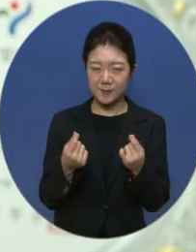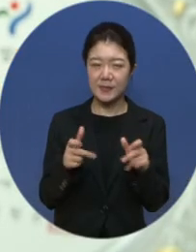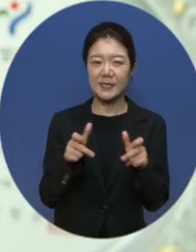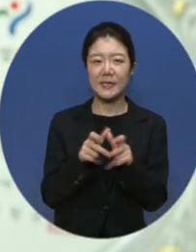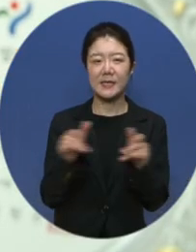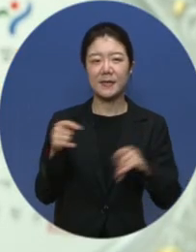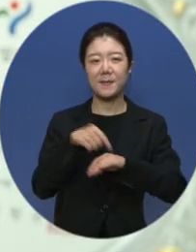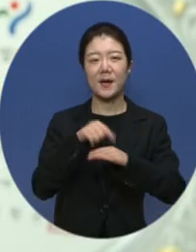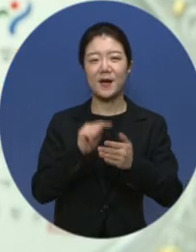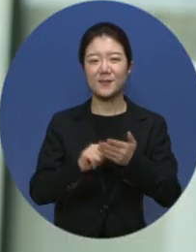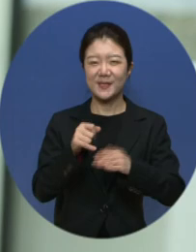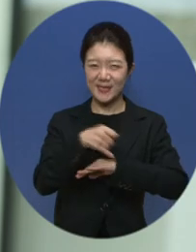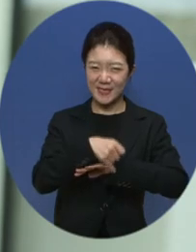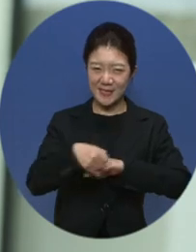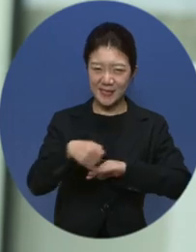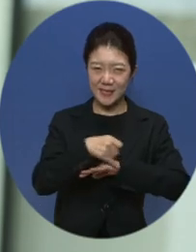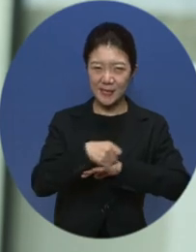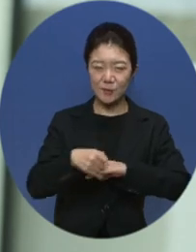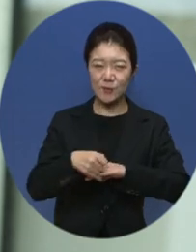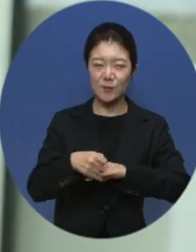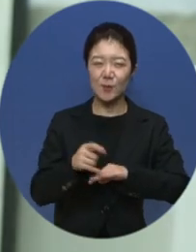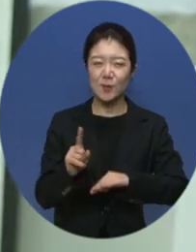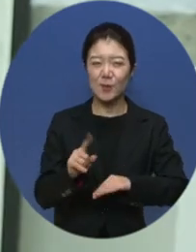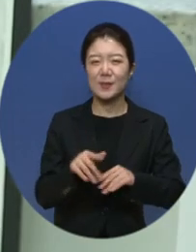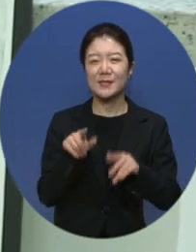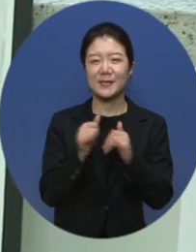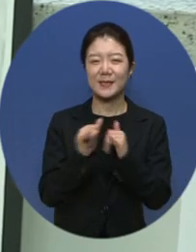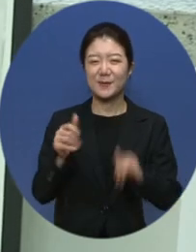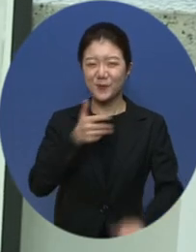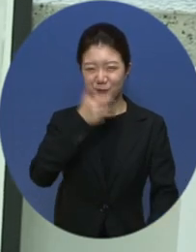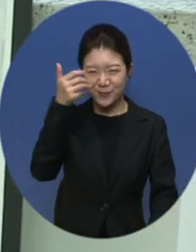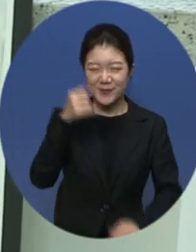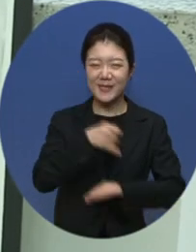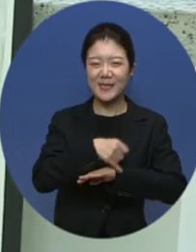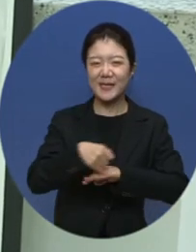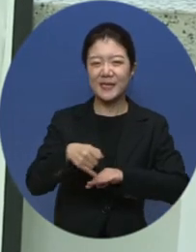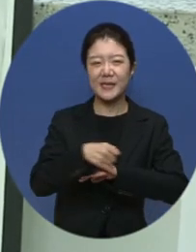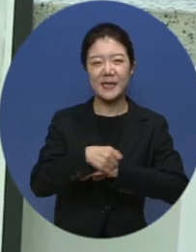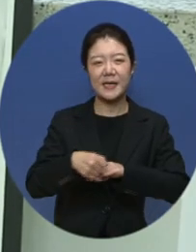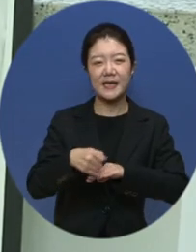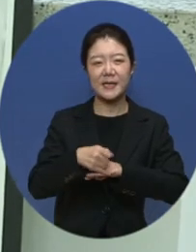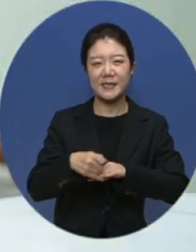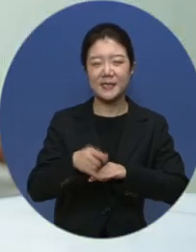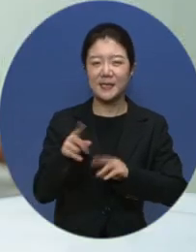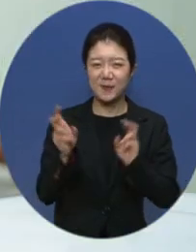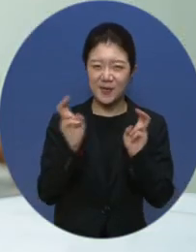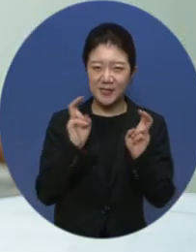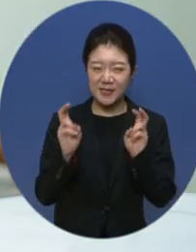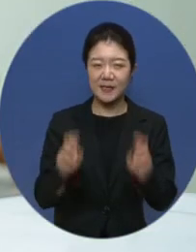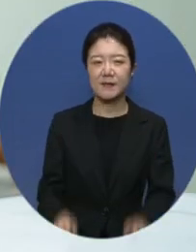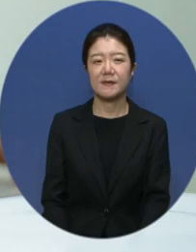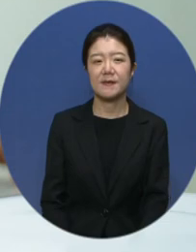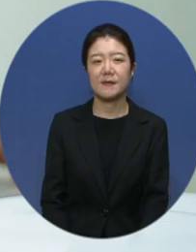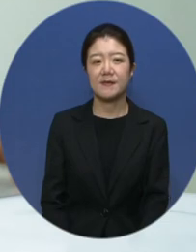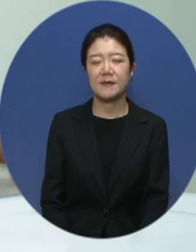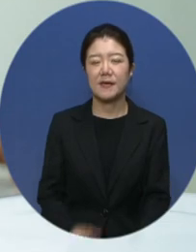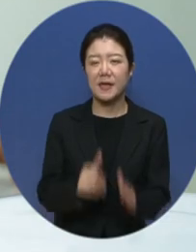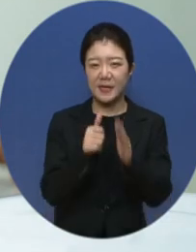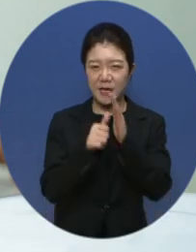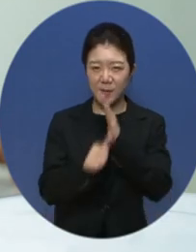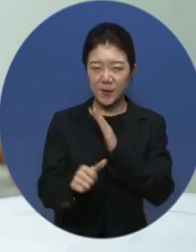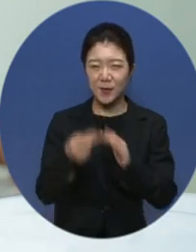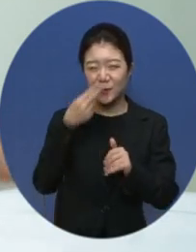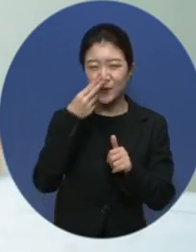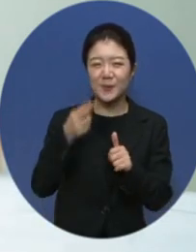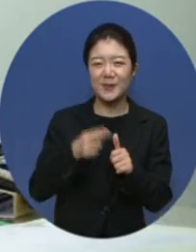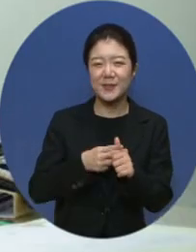장애인의 마음을 디자인하고 어쩌면 그들의 꿈을 디자인하는 베터 베이직 그리고 박주현 대표의